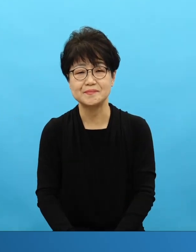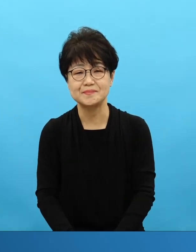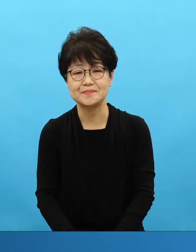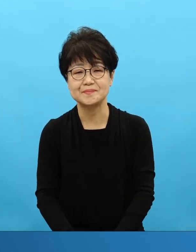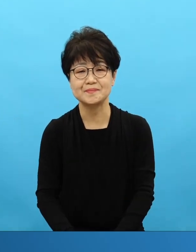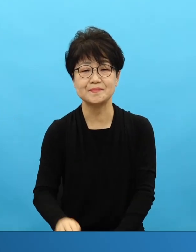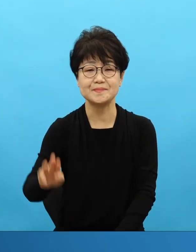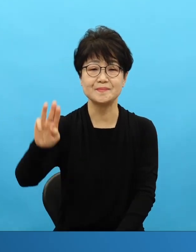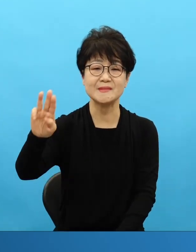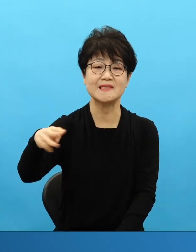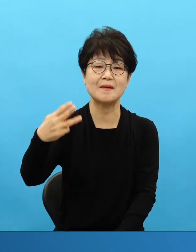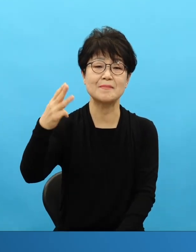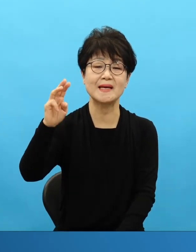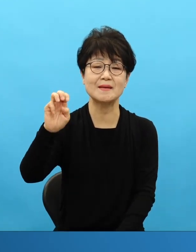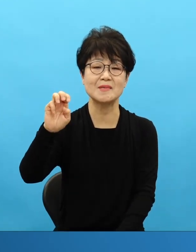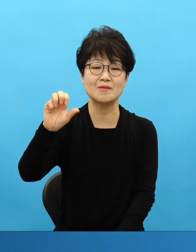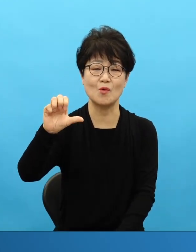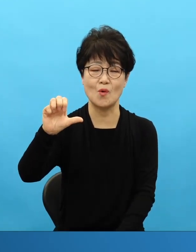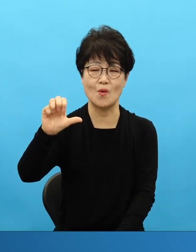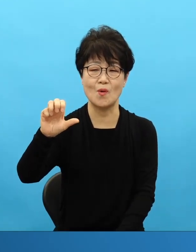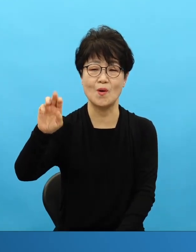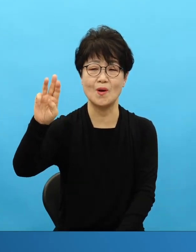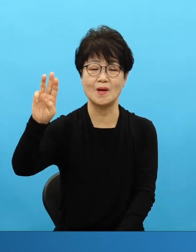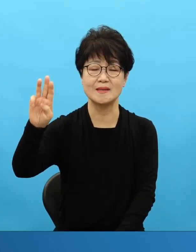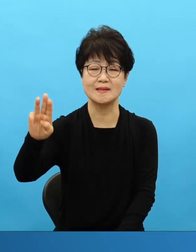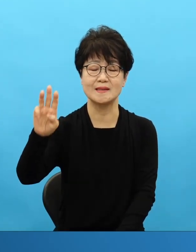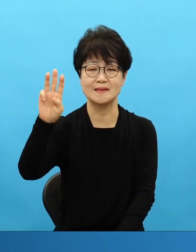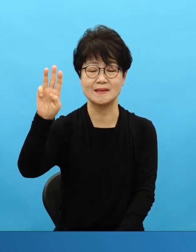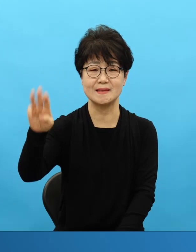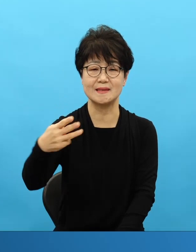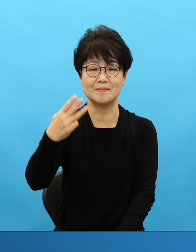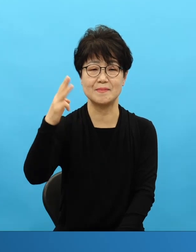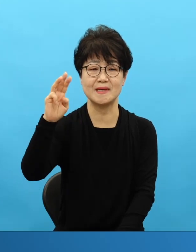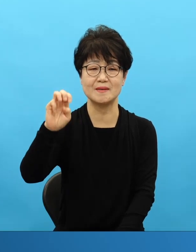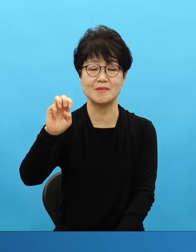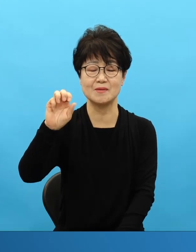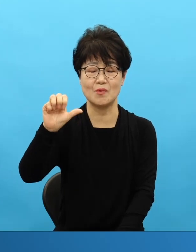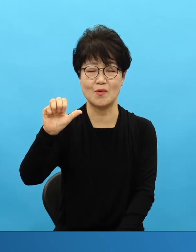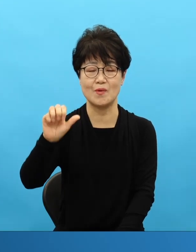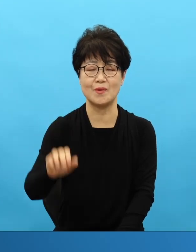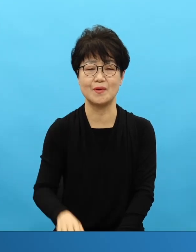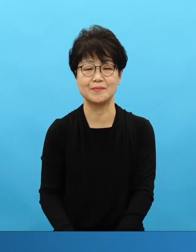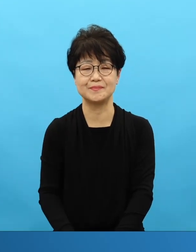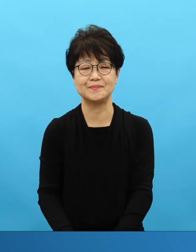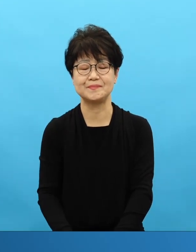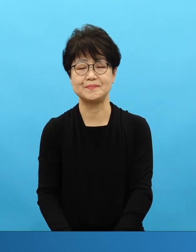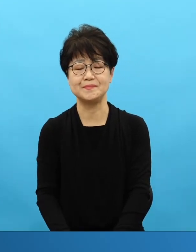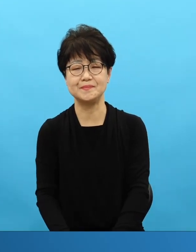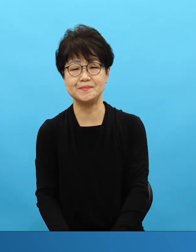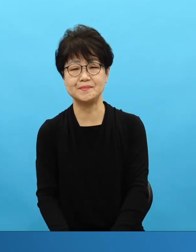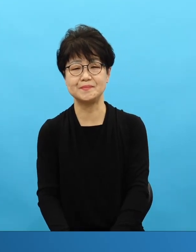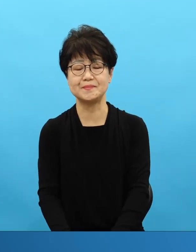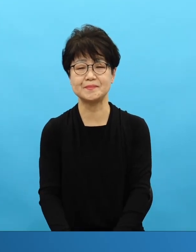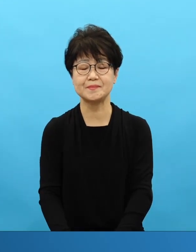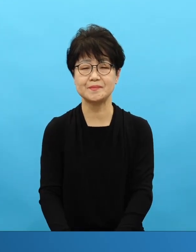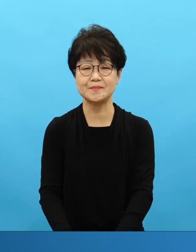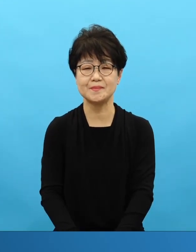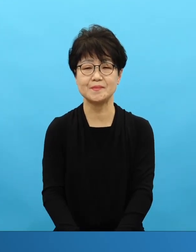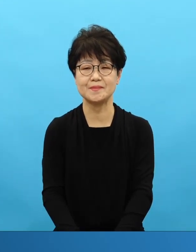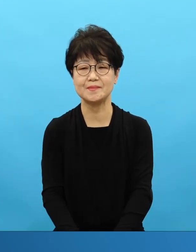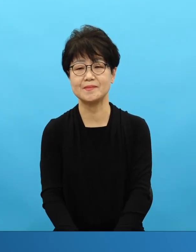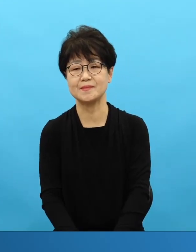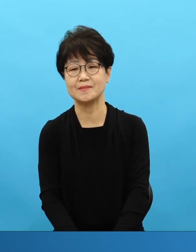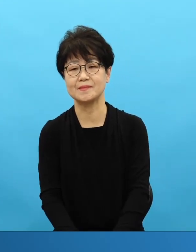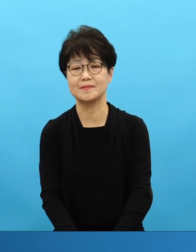찬송가 335장 찬송 드리겠습니다. 크고 놀라운 평화가 내게 있네. 이 세상에는 없는